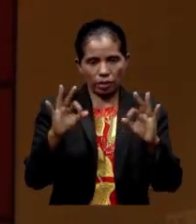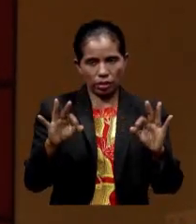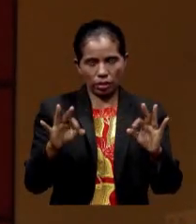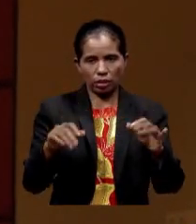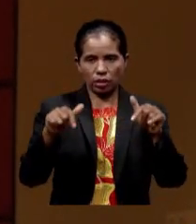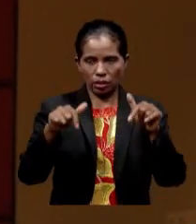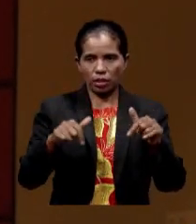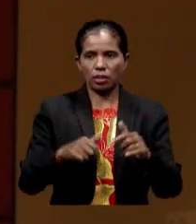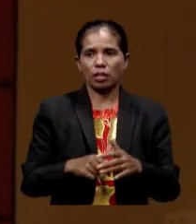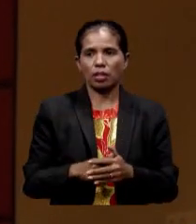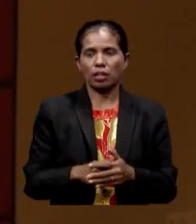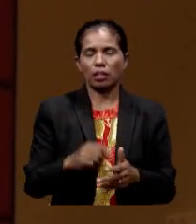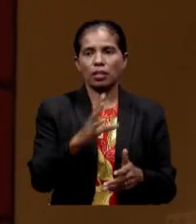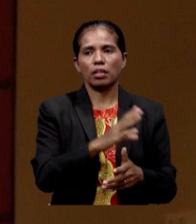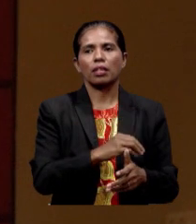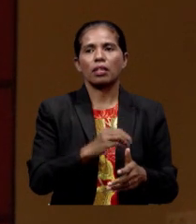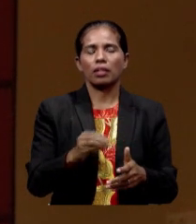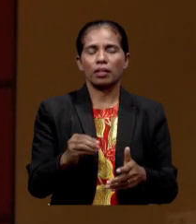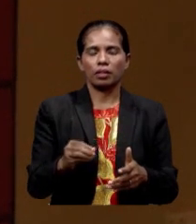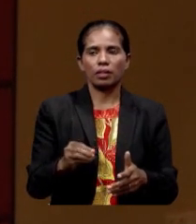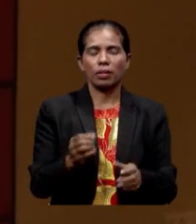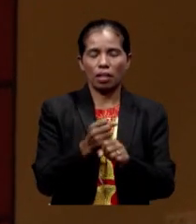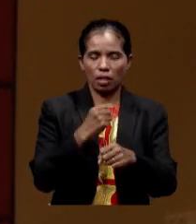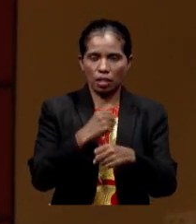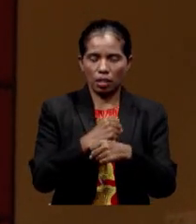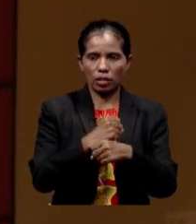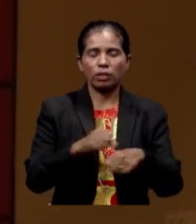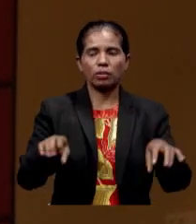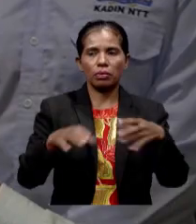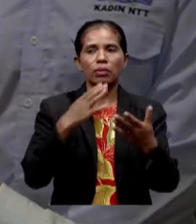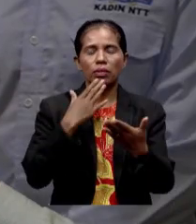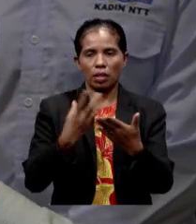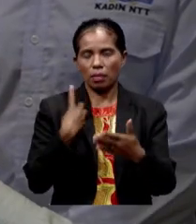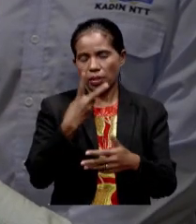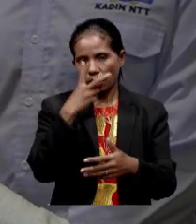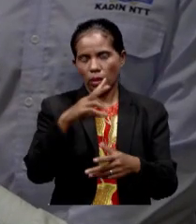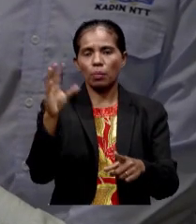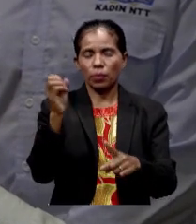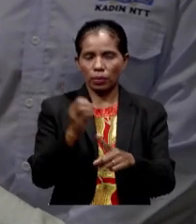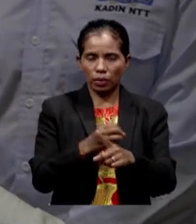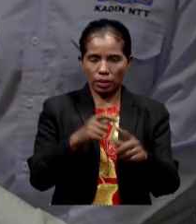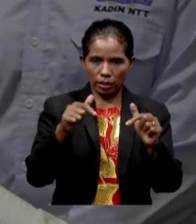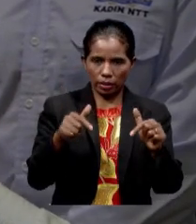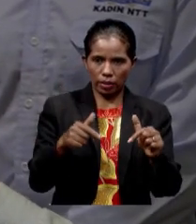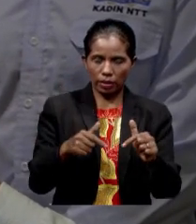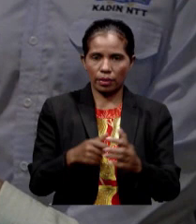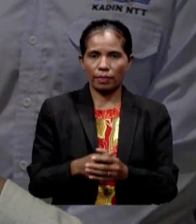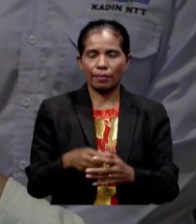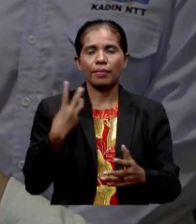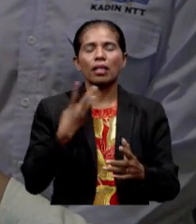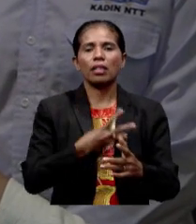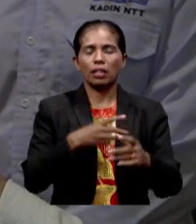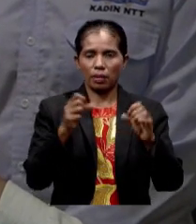di dalam skala home industri dan menengah dan kami melihat opportunity ini karena kita sama-sama